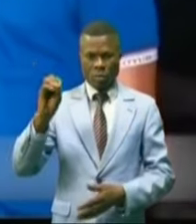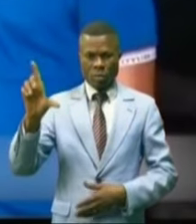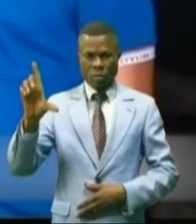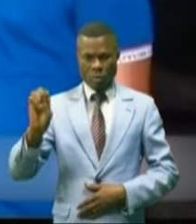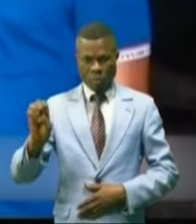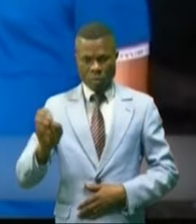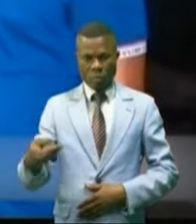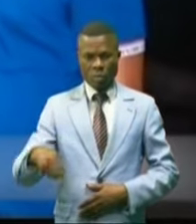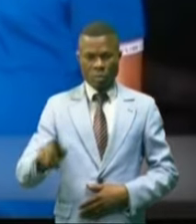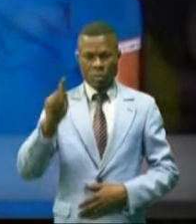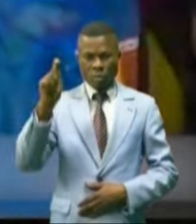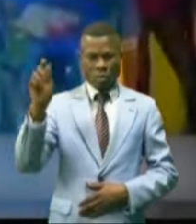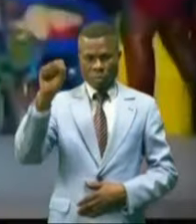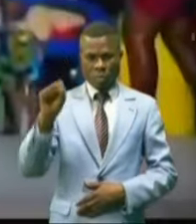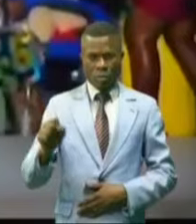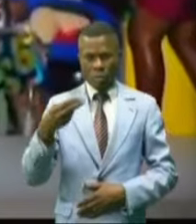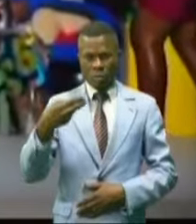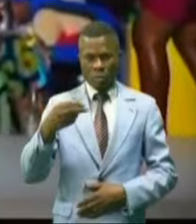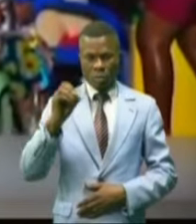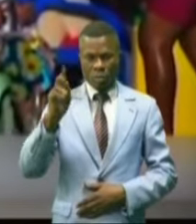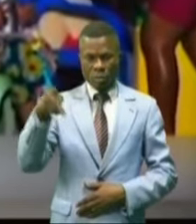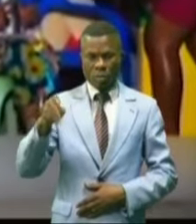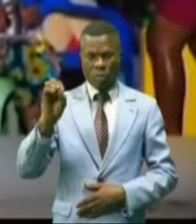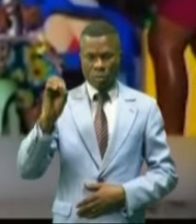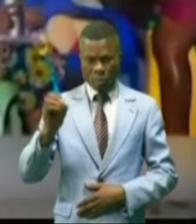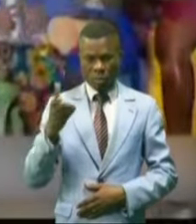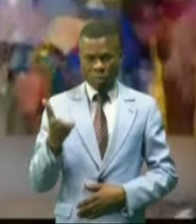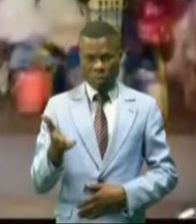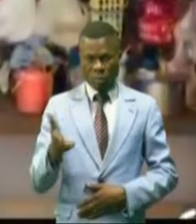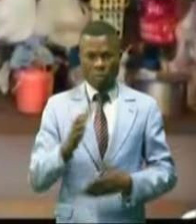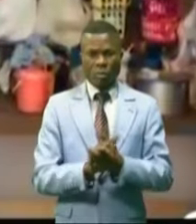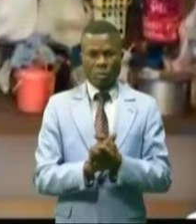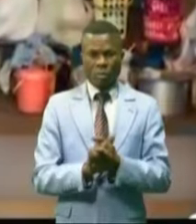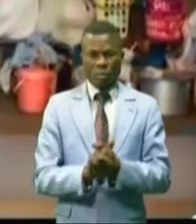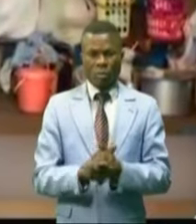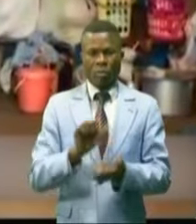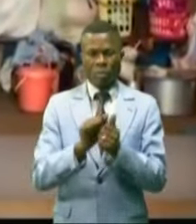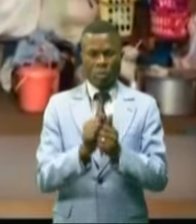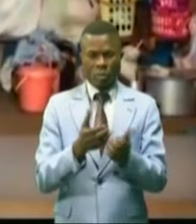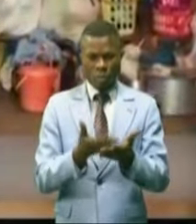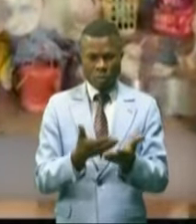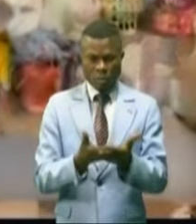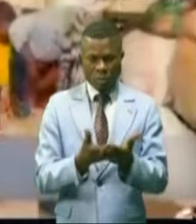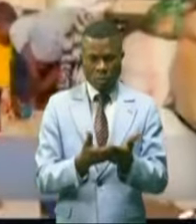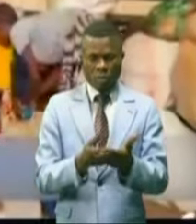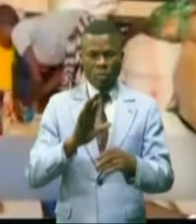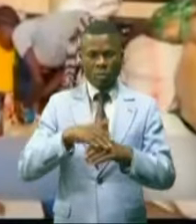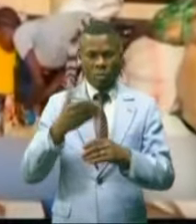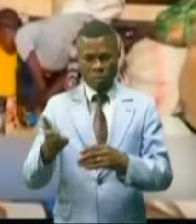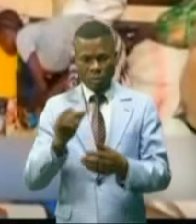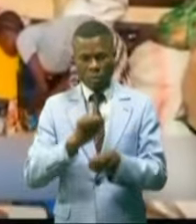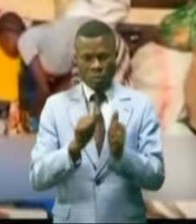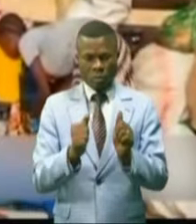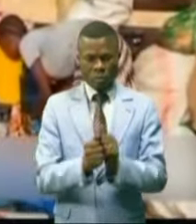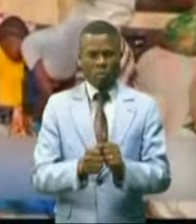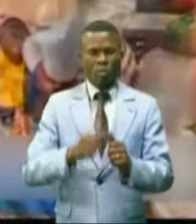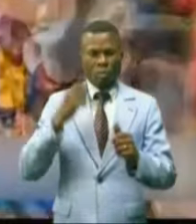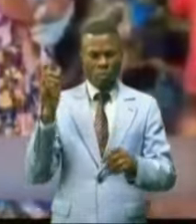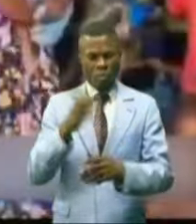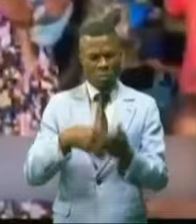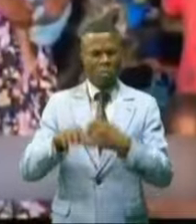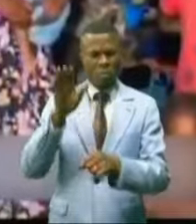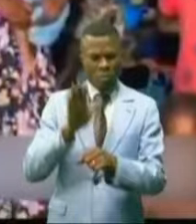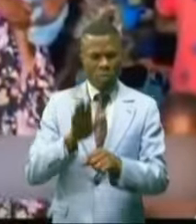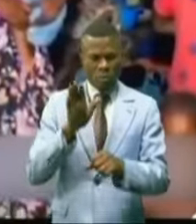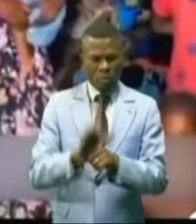province de la Tshopo, qui dépasse ses frontières avec les provinces du Nord Kivu et de l'Ituri, subit les effets de contagion des guerres qui sévit dans